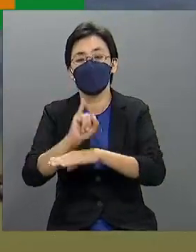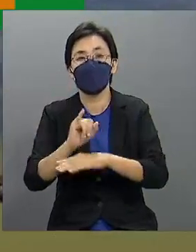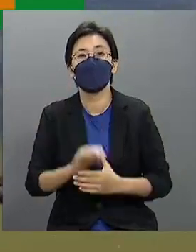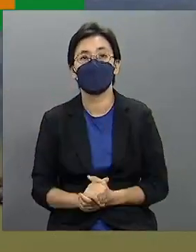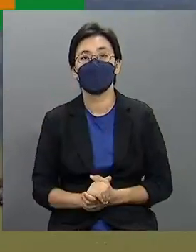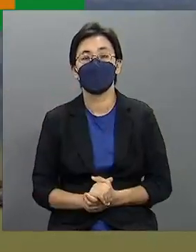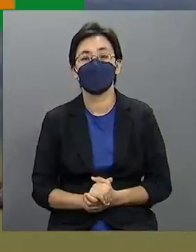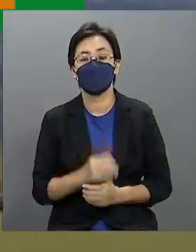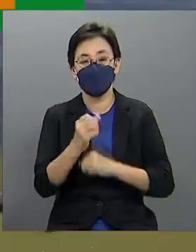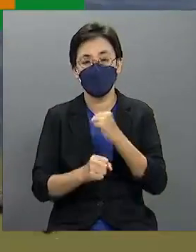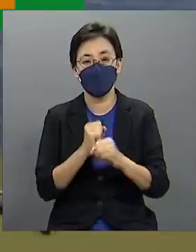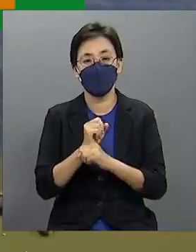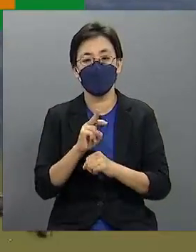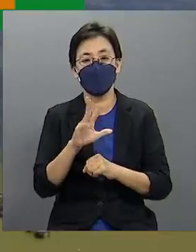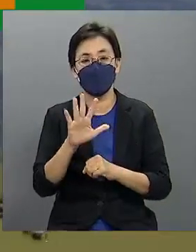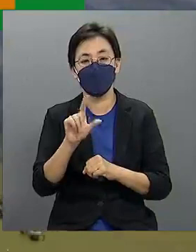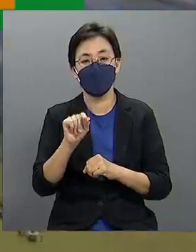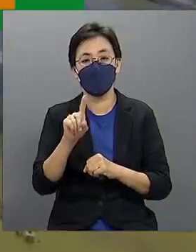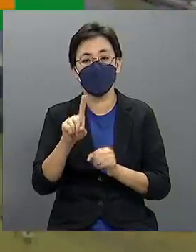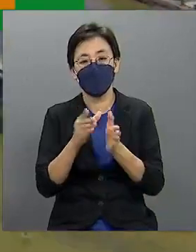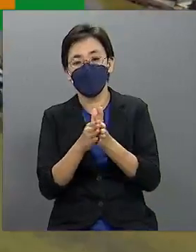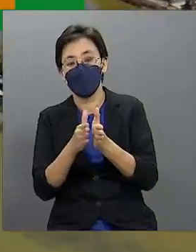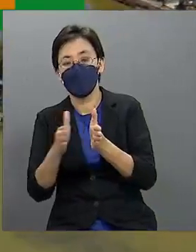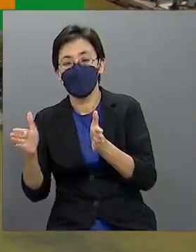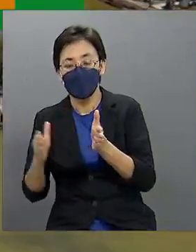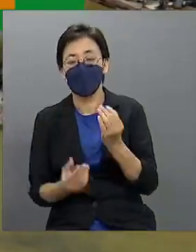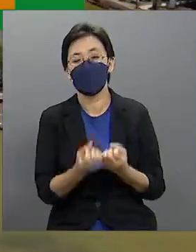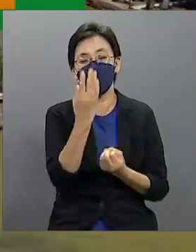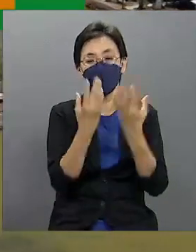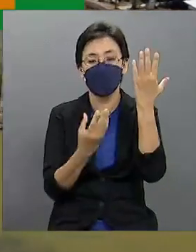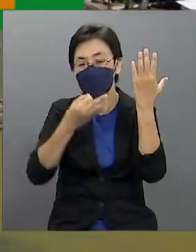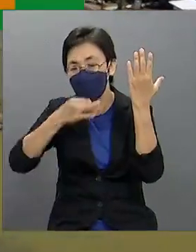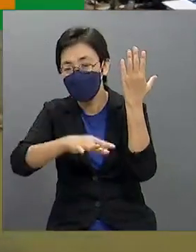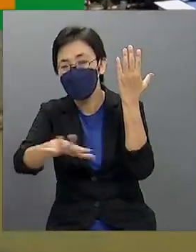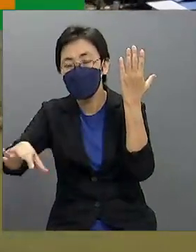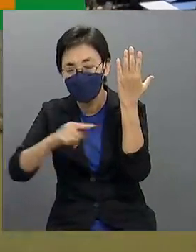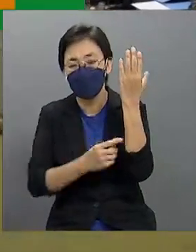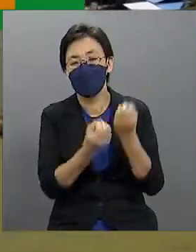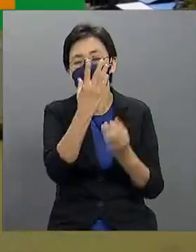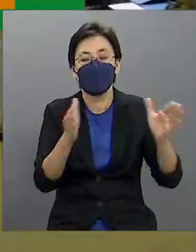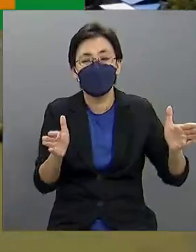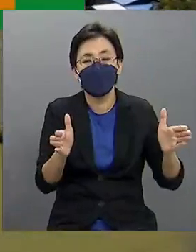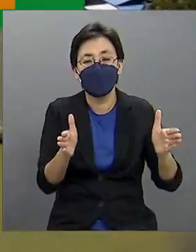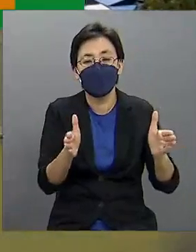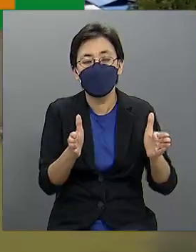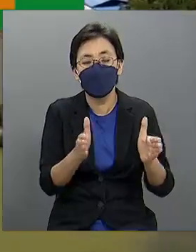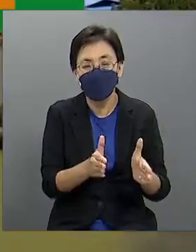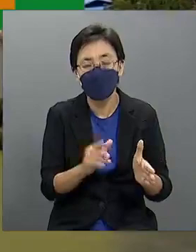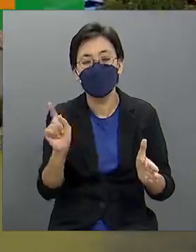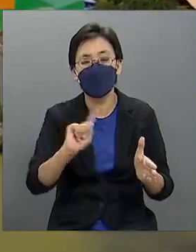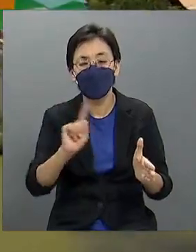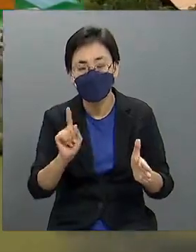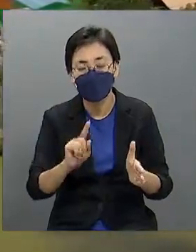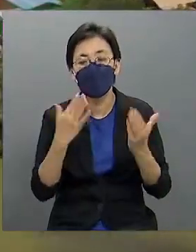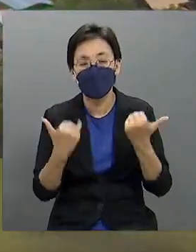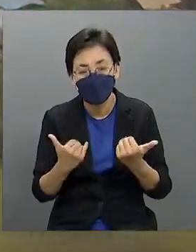2,521 ิที่ป่าชายเลนรถลงอย่างรวดเร็วหนึ่จากการเพ่มขึ้นของการทำนากลงนั่นเ